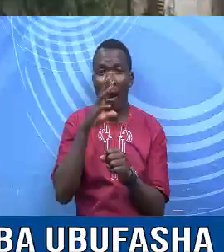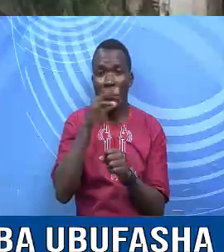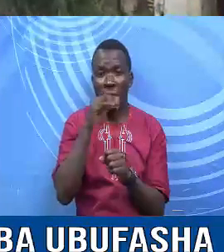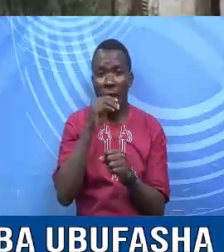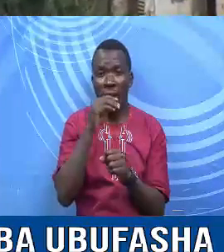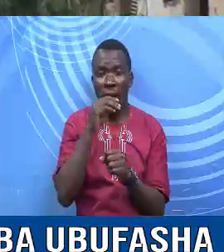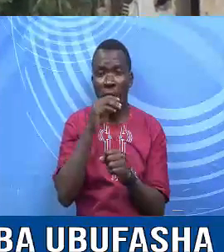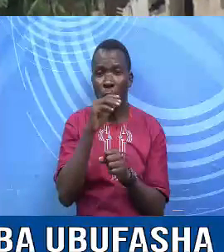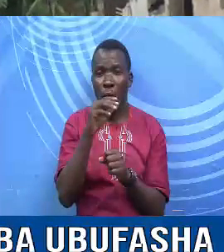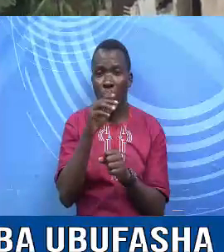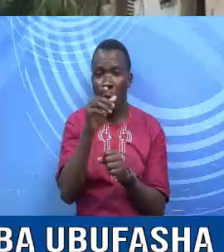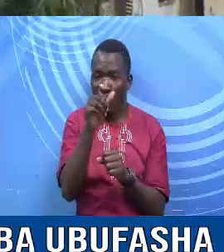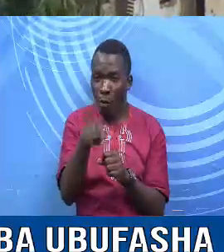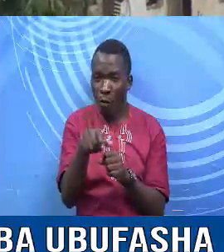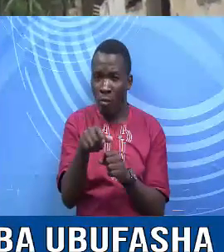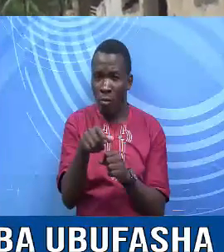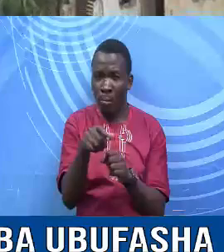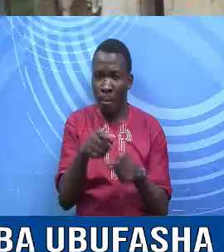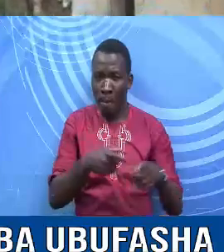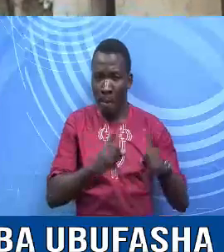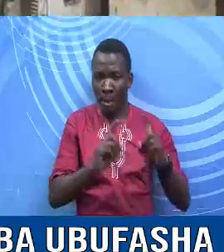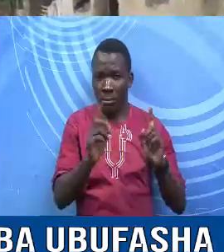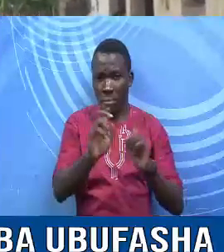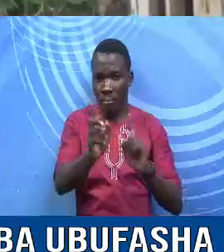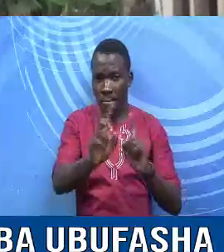kuri rubanda ngo wateye umwana w'abandi